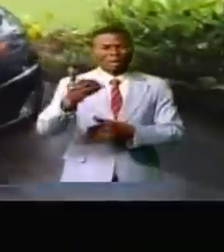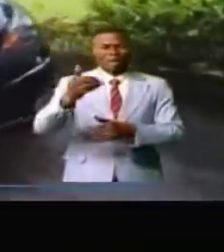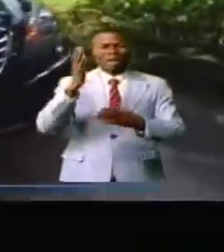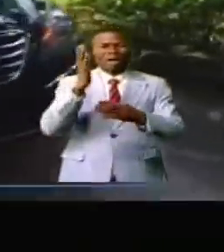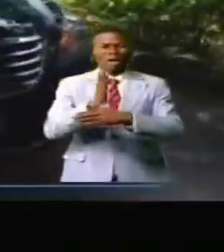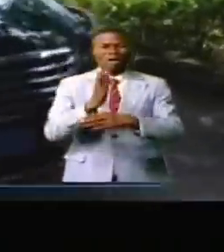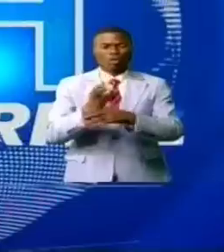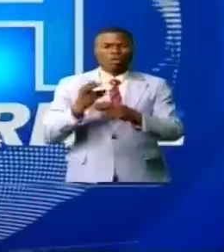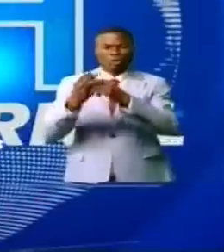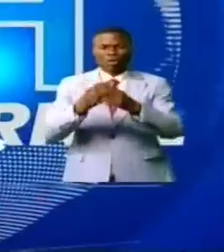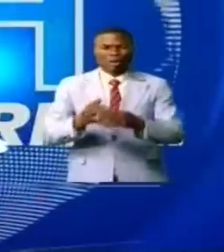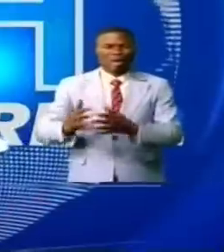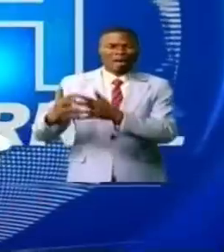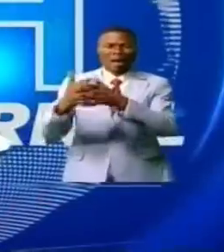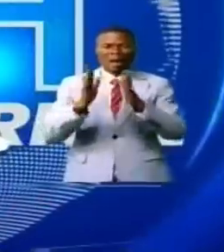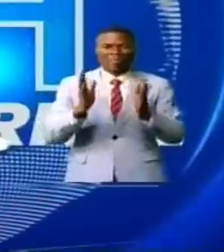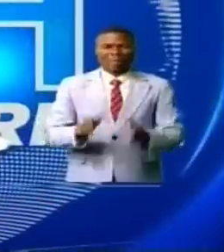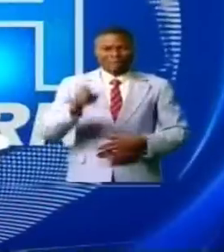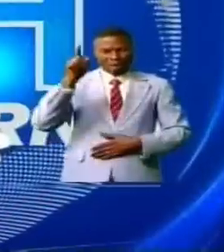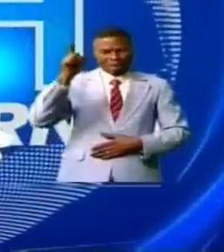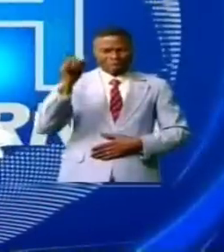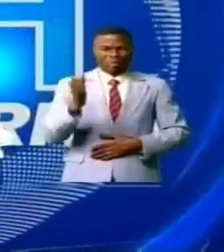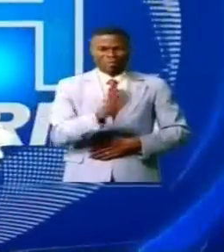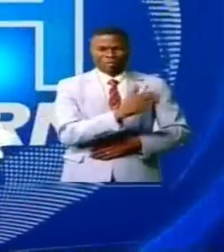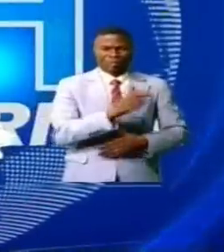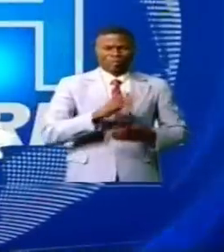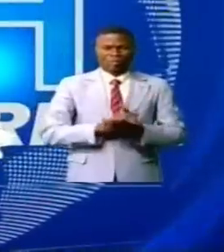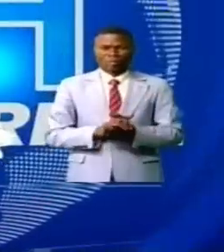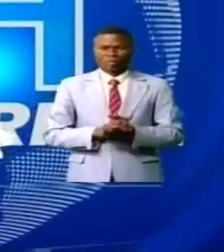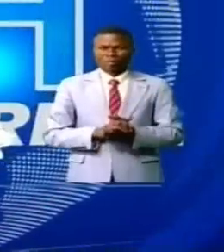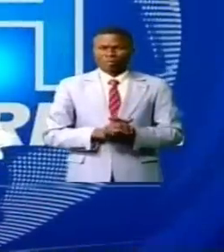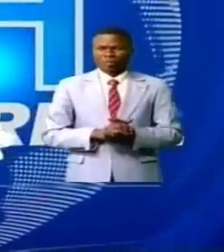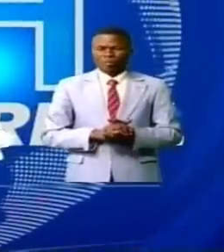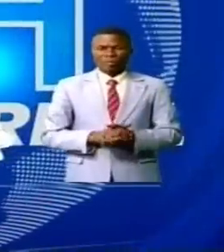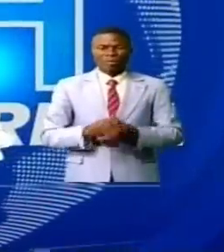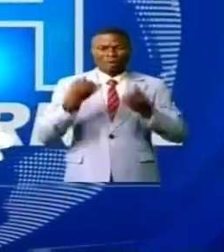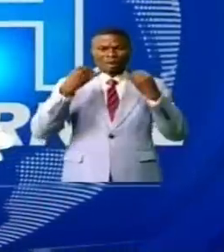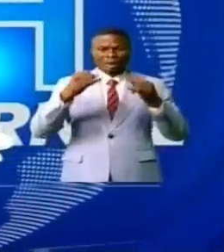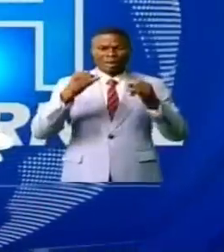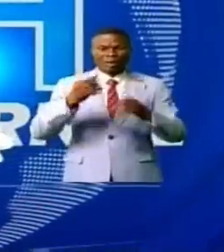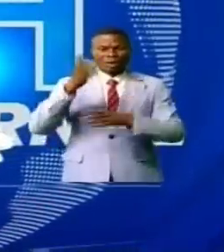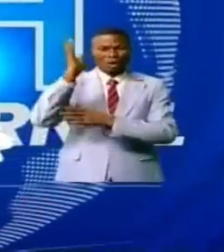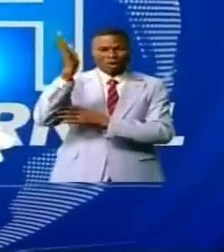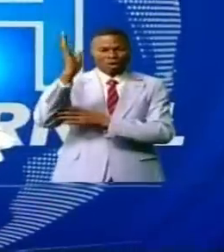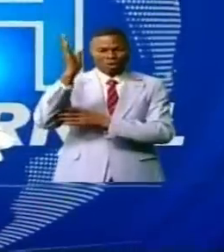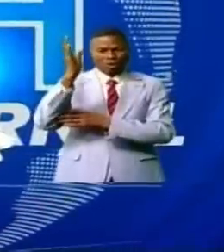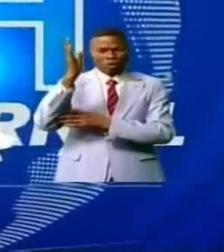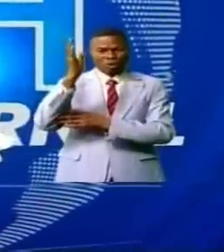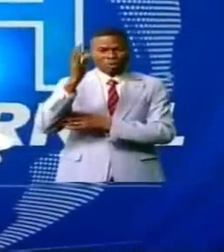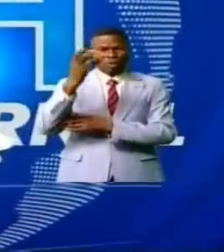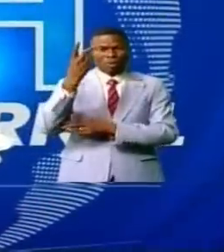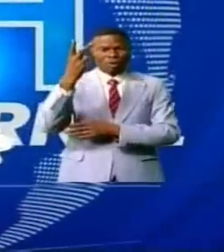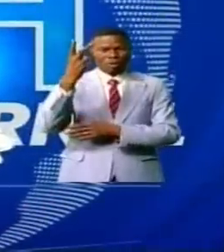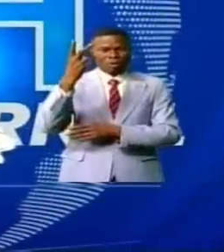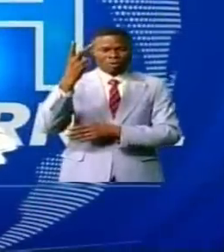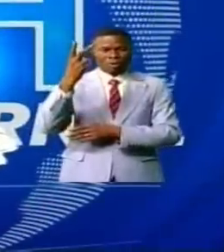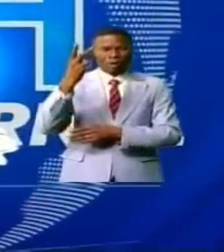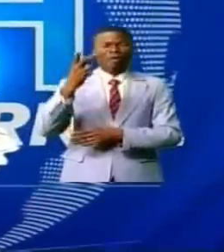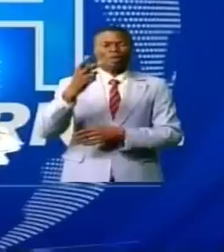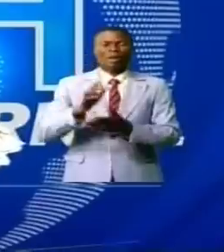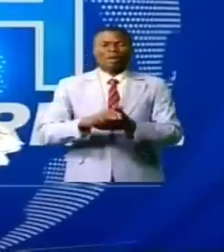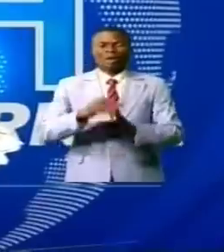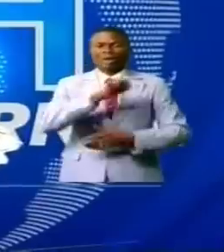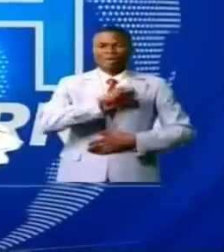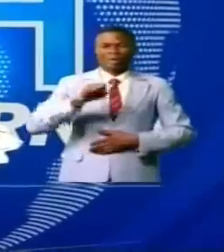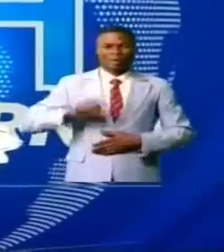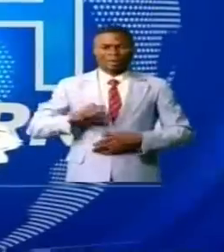de sécurité des Nations Unies. Et en nouvelle, le congrès réunissant les deux chambres du Parlement s'est ouvert autour